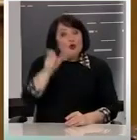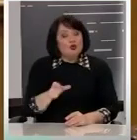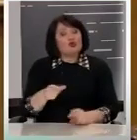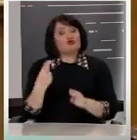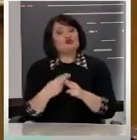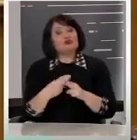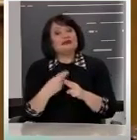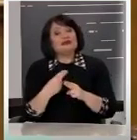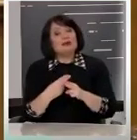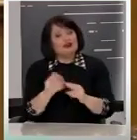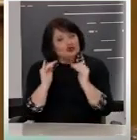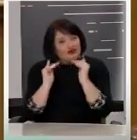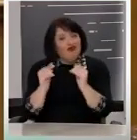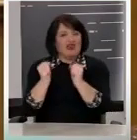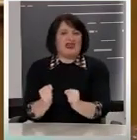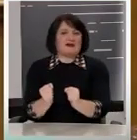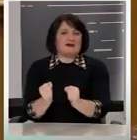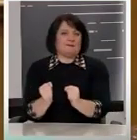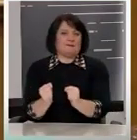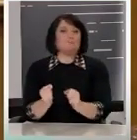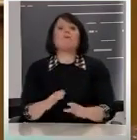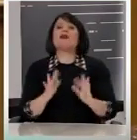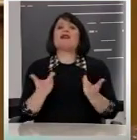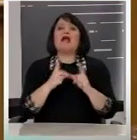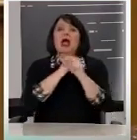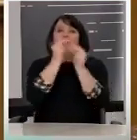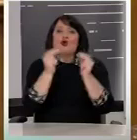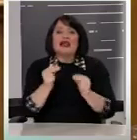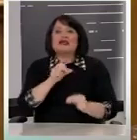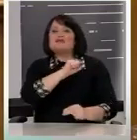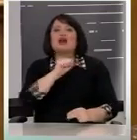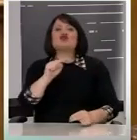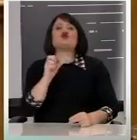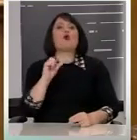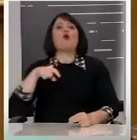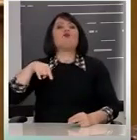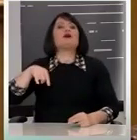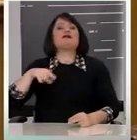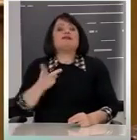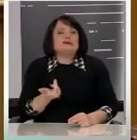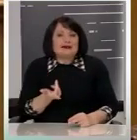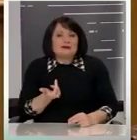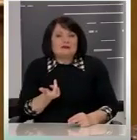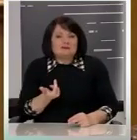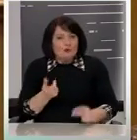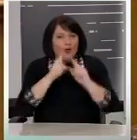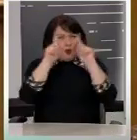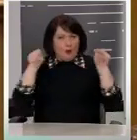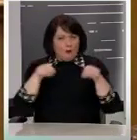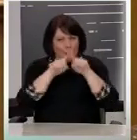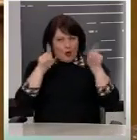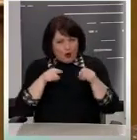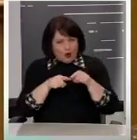που έχουν μεγάλη αξία. Τι είναι το αποτέλεσμα των swap? Τι ήταν το αποτέλεσμα? Οι αποδόσεις όλων των